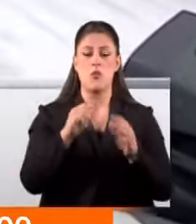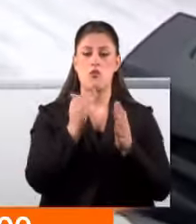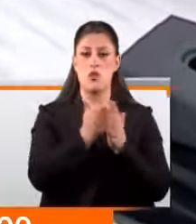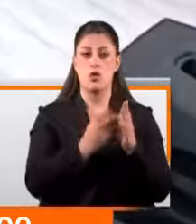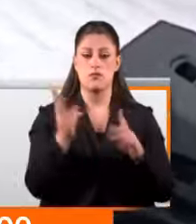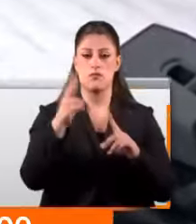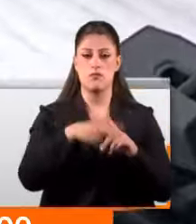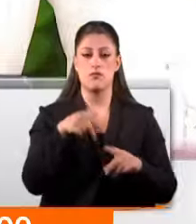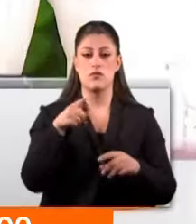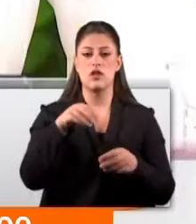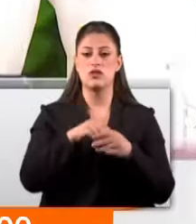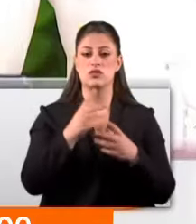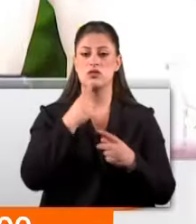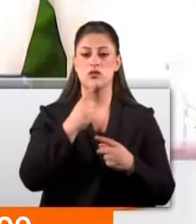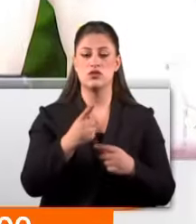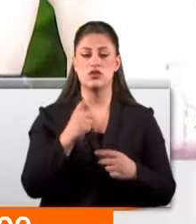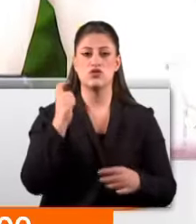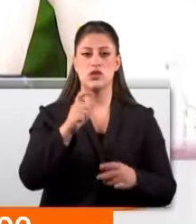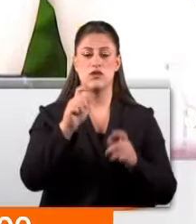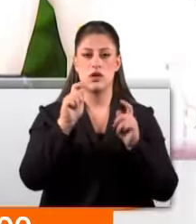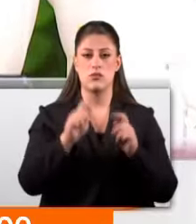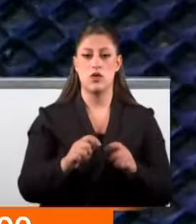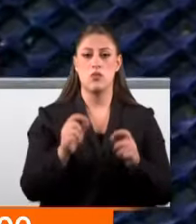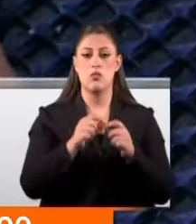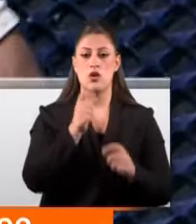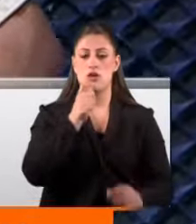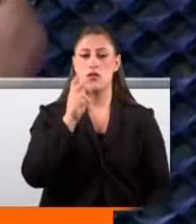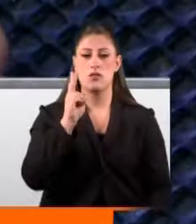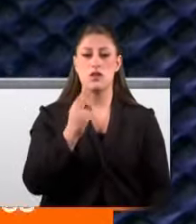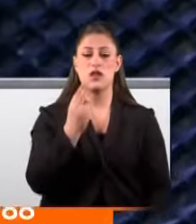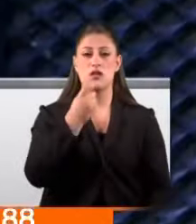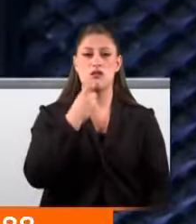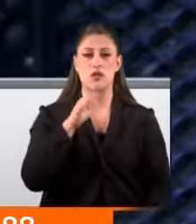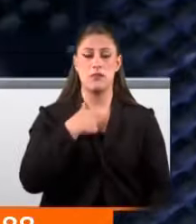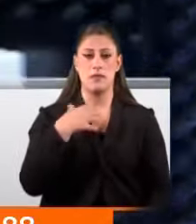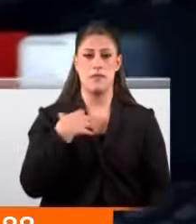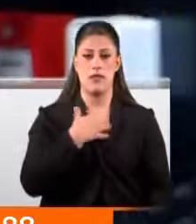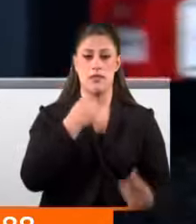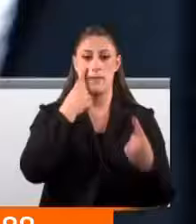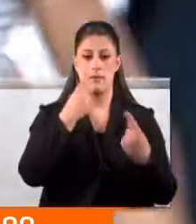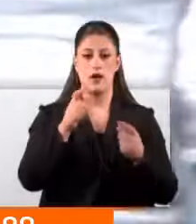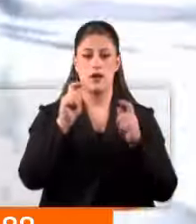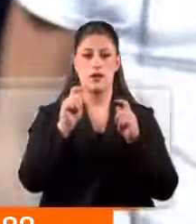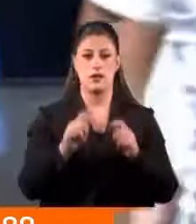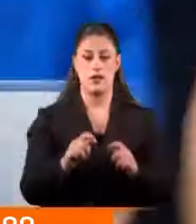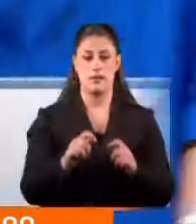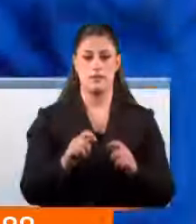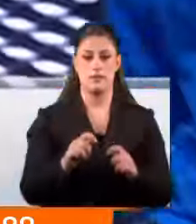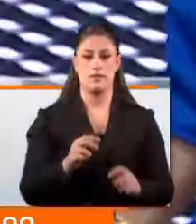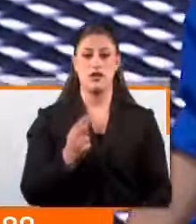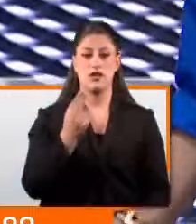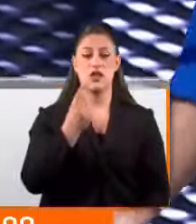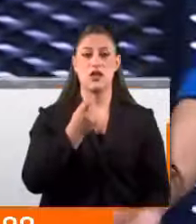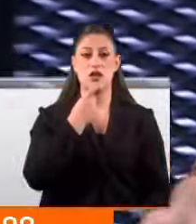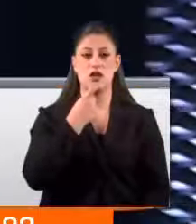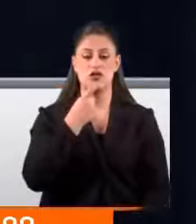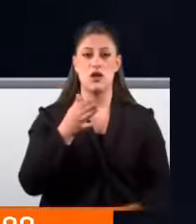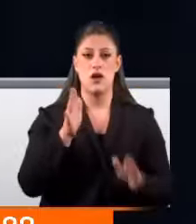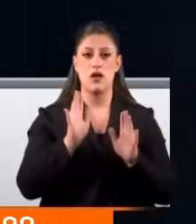iddialara cevap verdi. Burak 7 yaşına kadar annem baktı, büyüttü. Hı. Evet. 7 yaşına